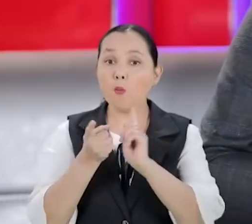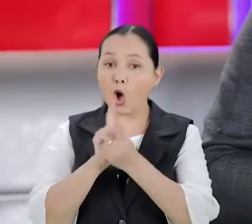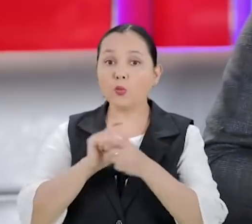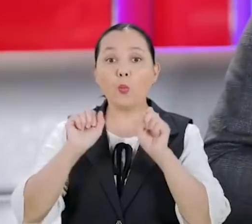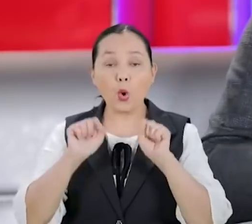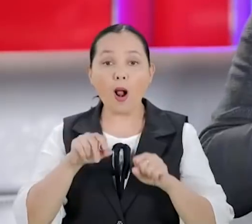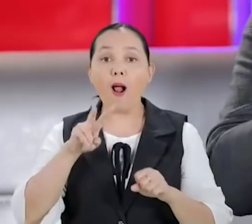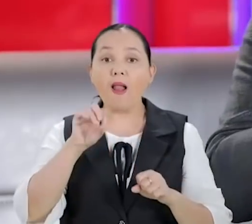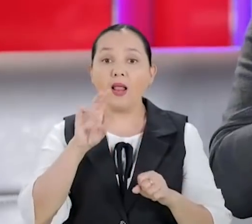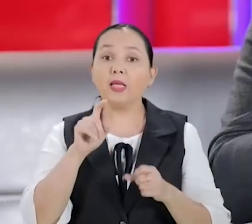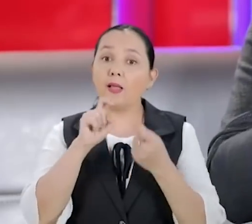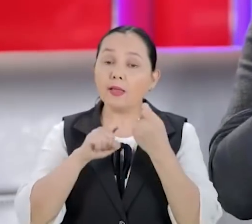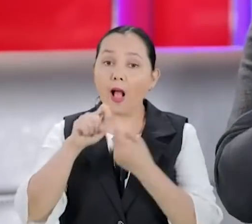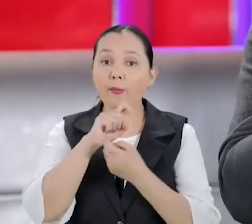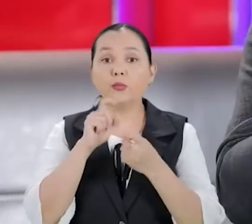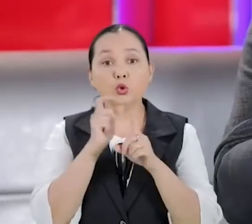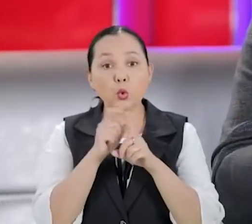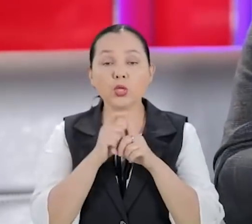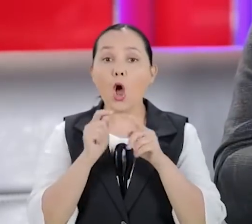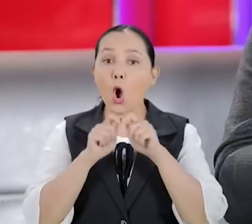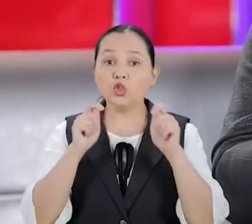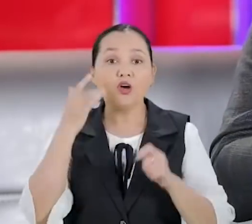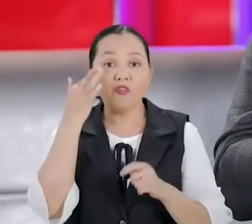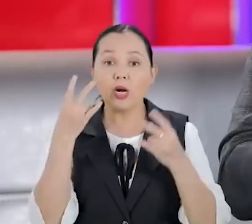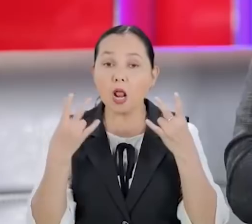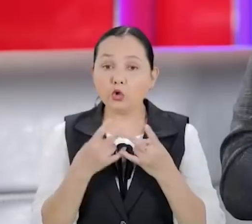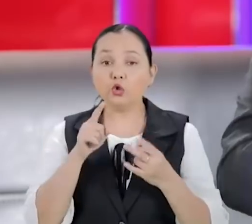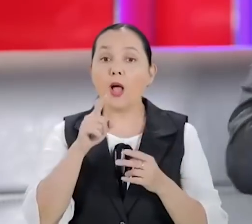mumkin. Lekin gap so'zlari ochiq fikrlari